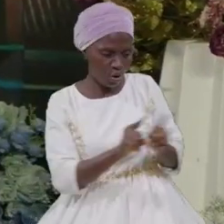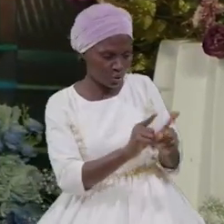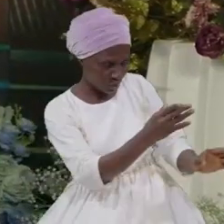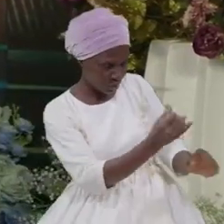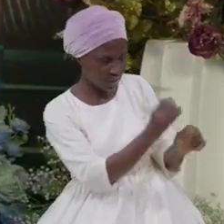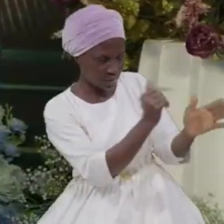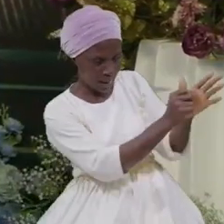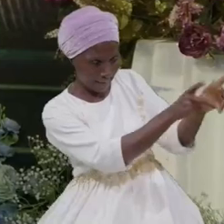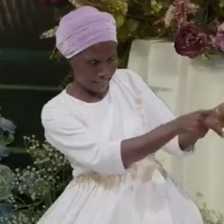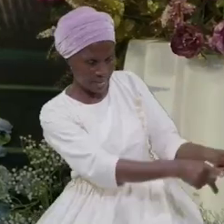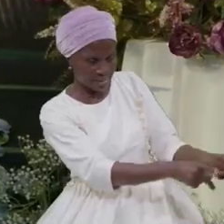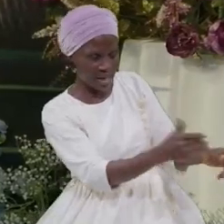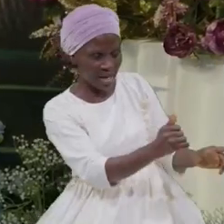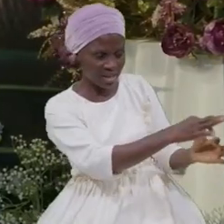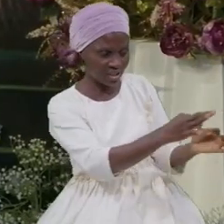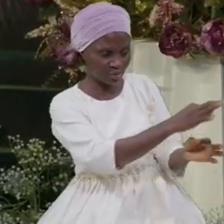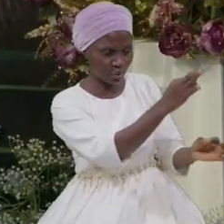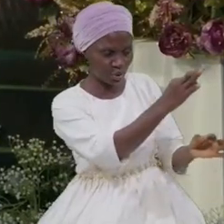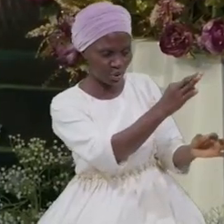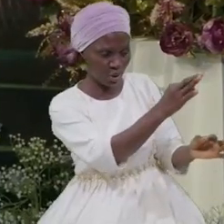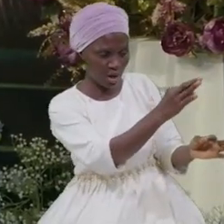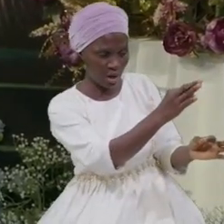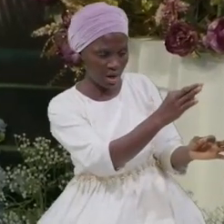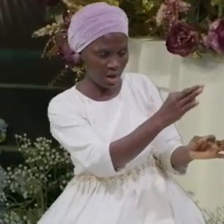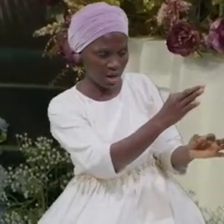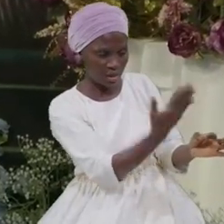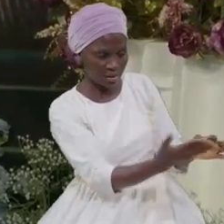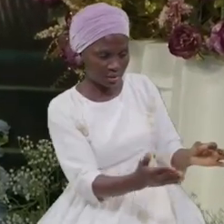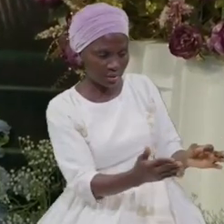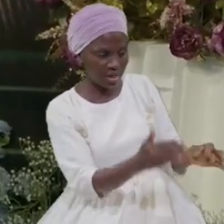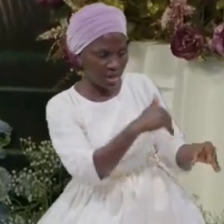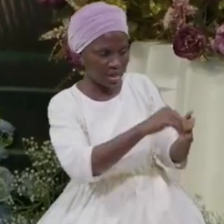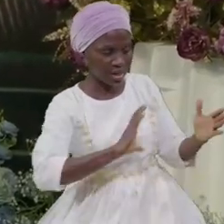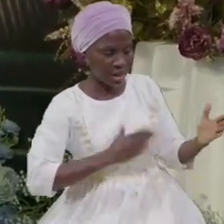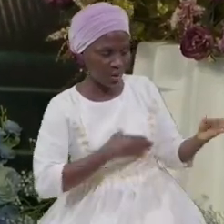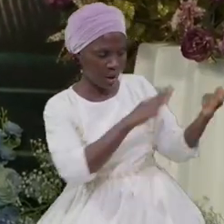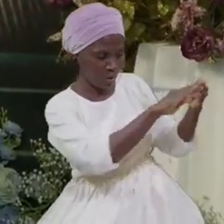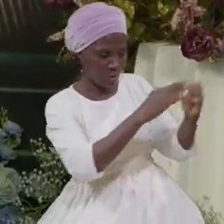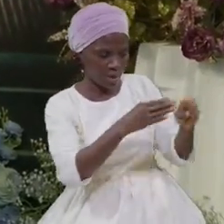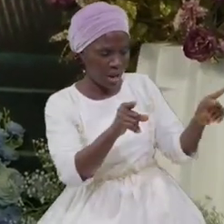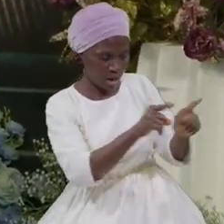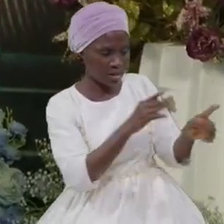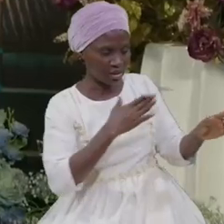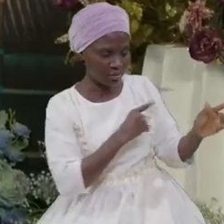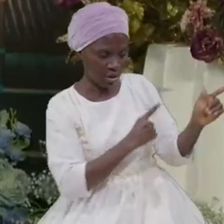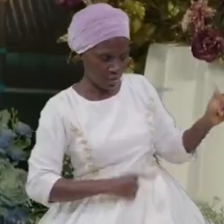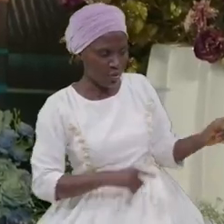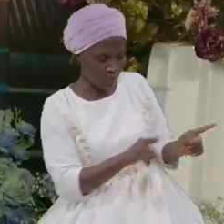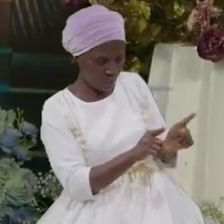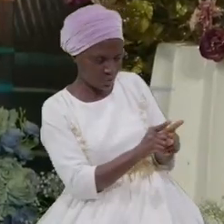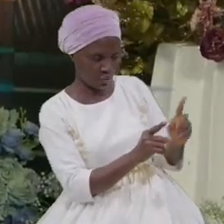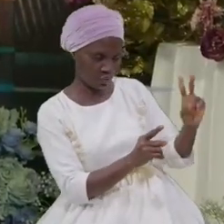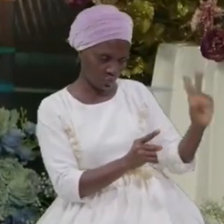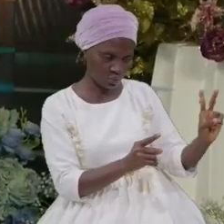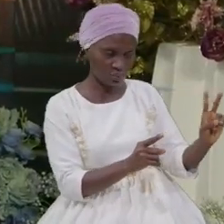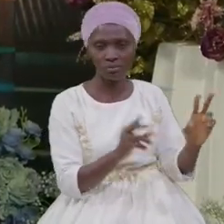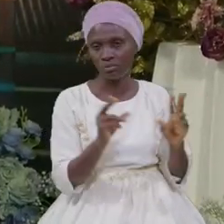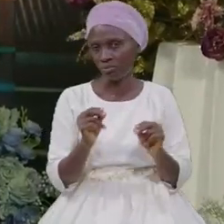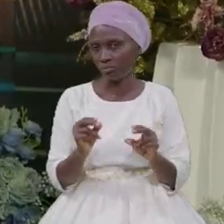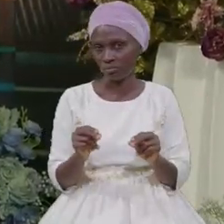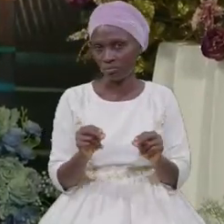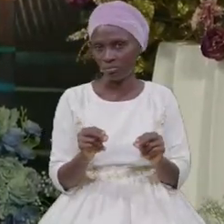aussi une déité spirituelle dans notre communauté. Et je le prends, je la prends aussi comme mon Seigneur.